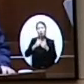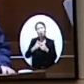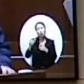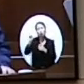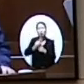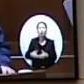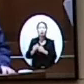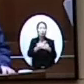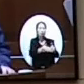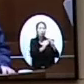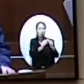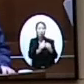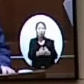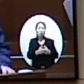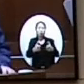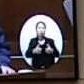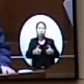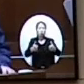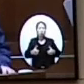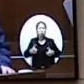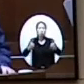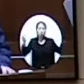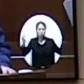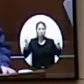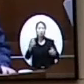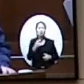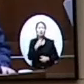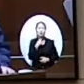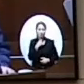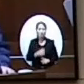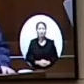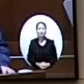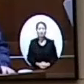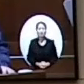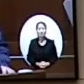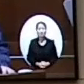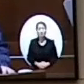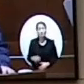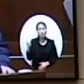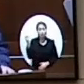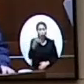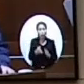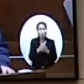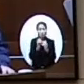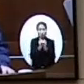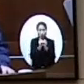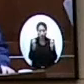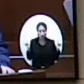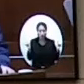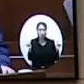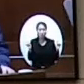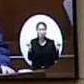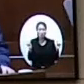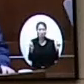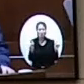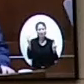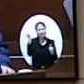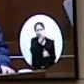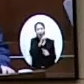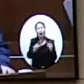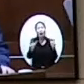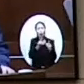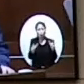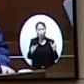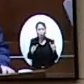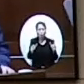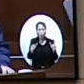설치해 차츰 보급을 늘려나가길 희망합니다. 그리고 시민들이 청정 안동 만들기에 동참할